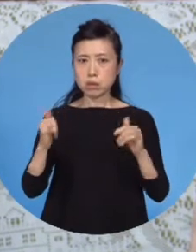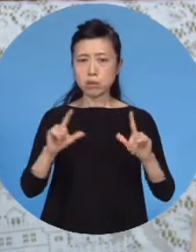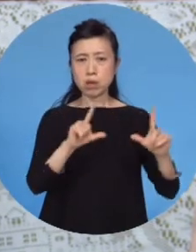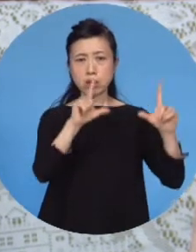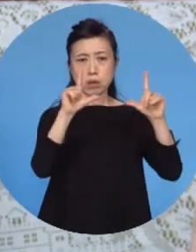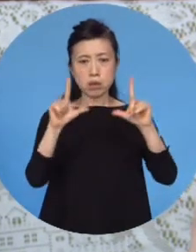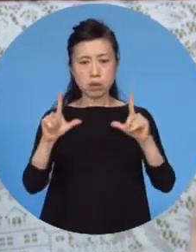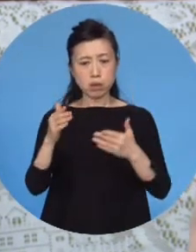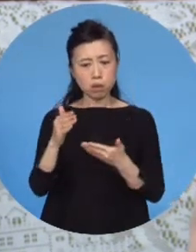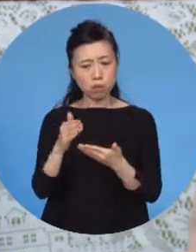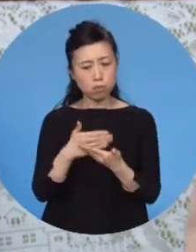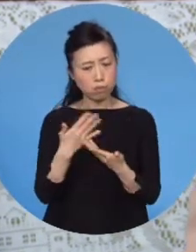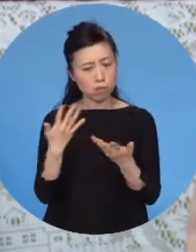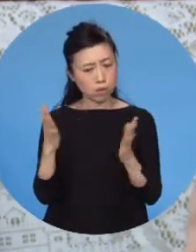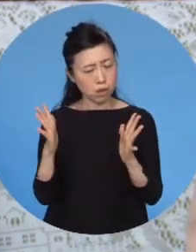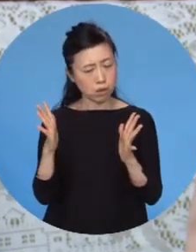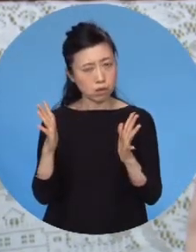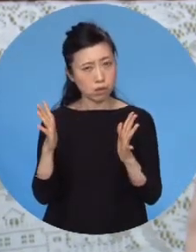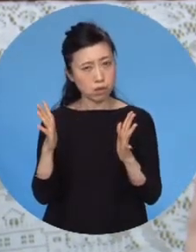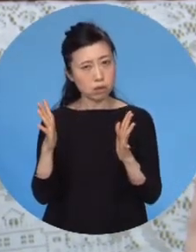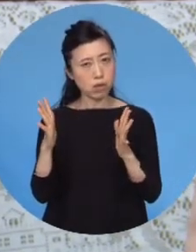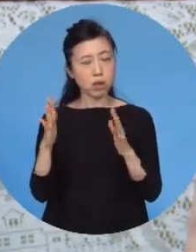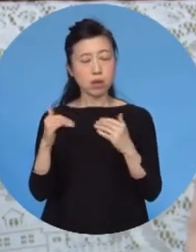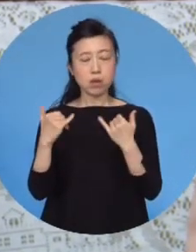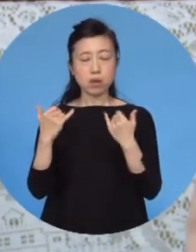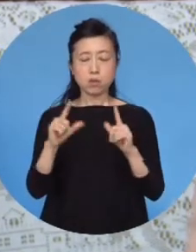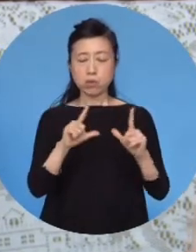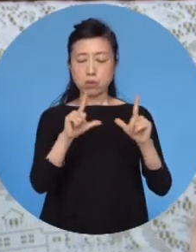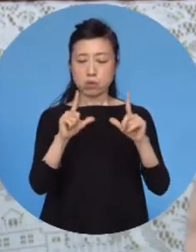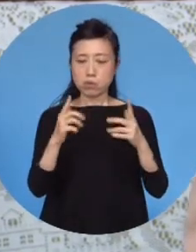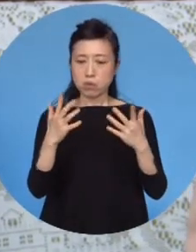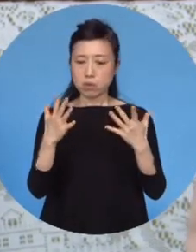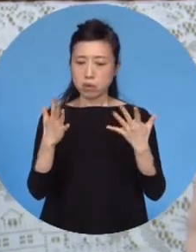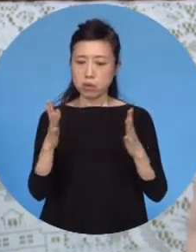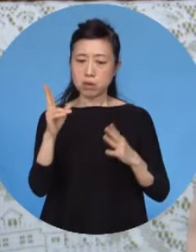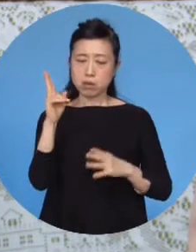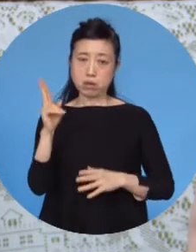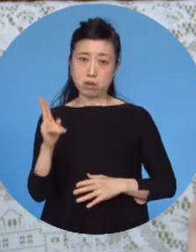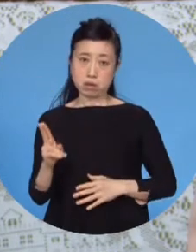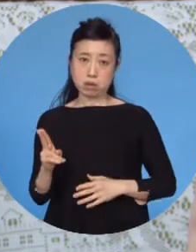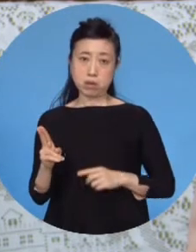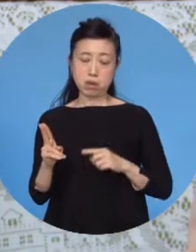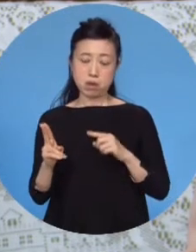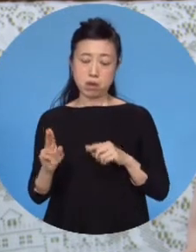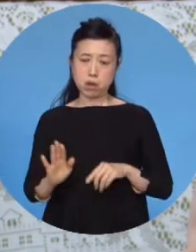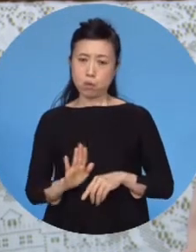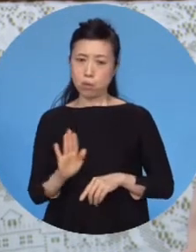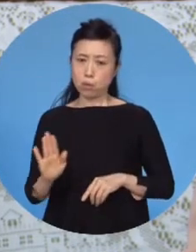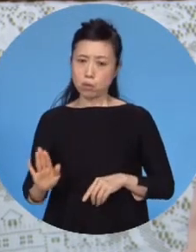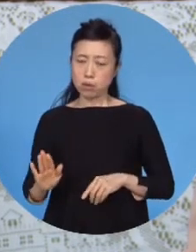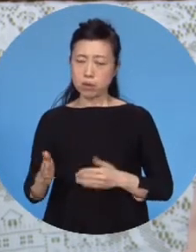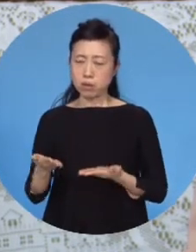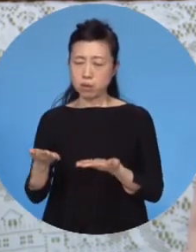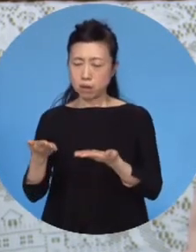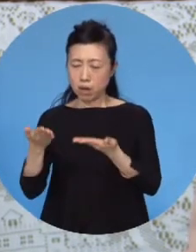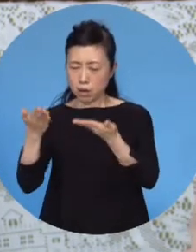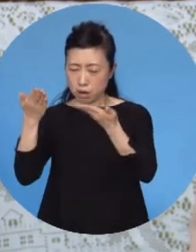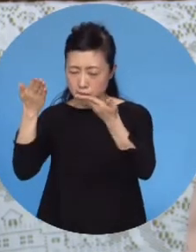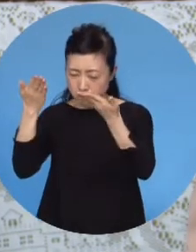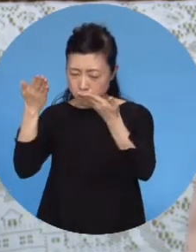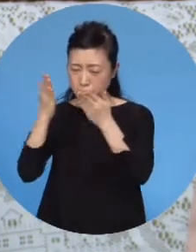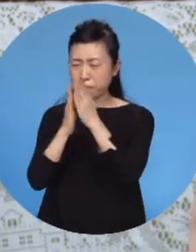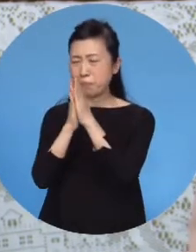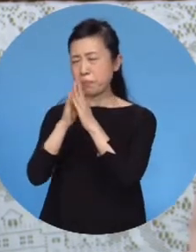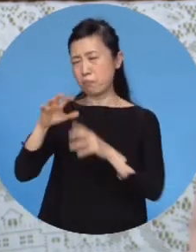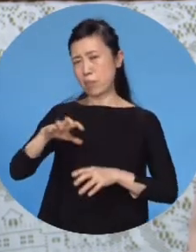生活の神がないという、いわゆる人は住んでなかったな、だからいわゆる聖域だったろうなっ